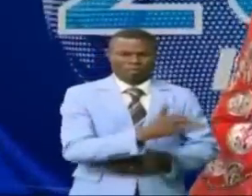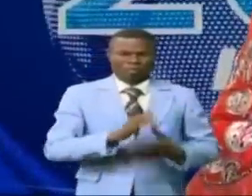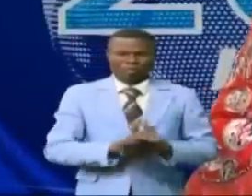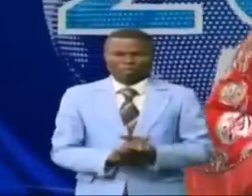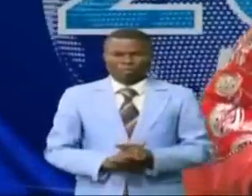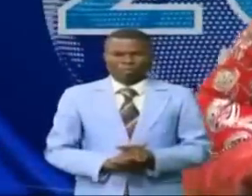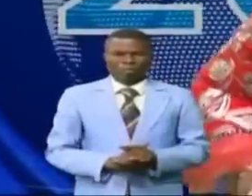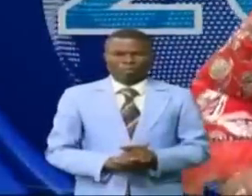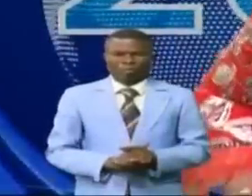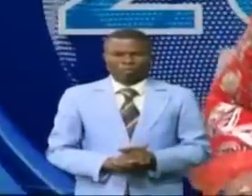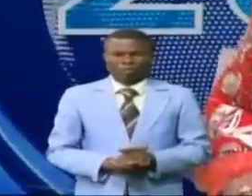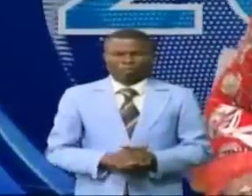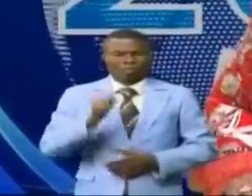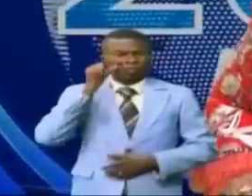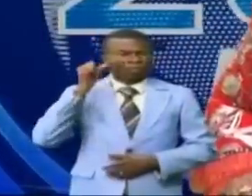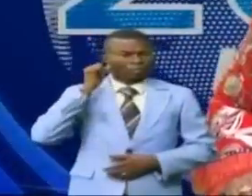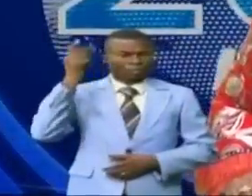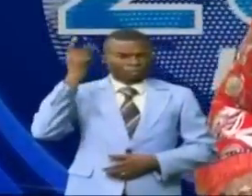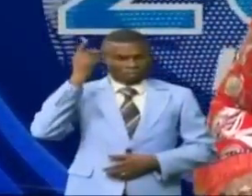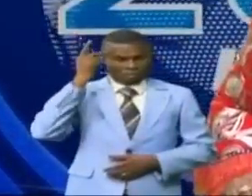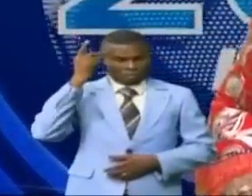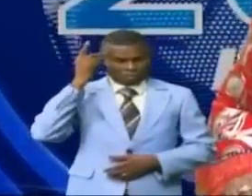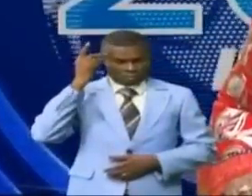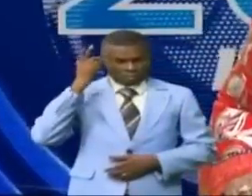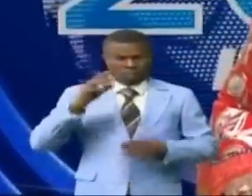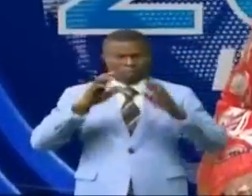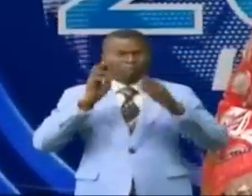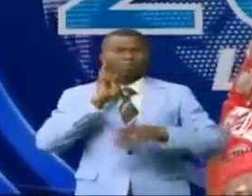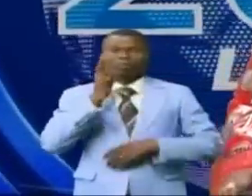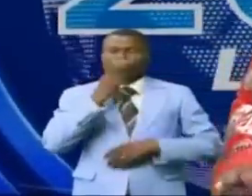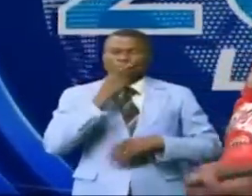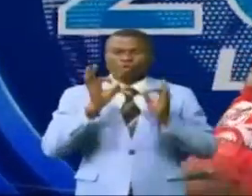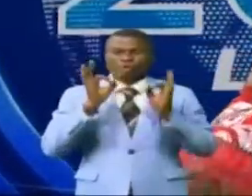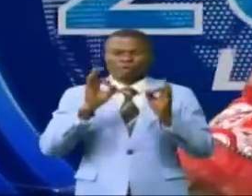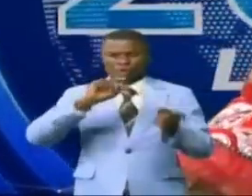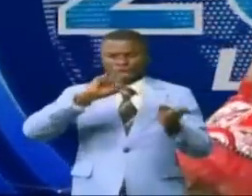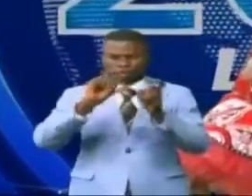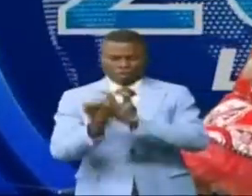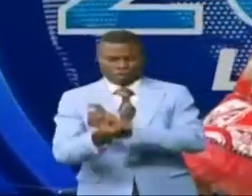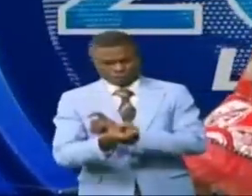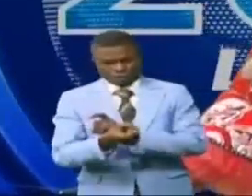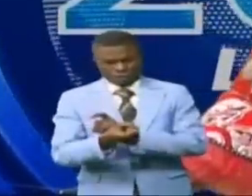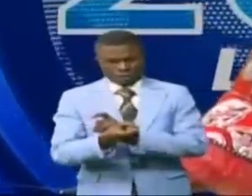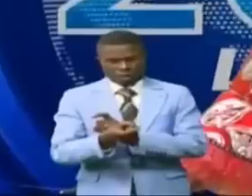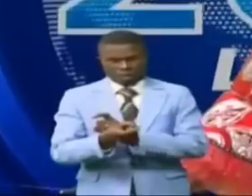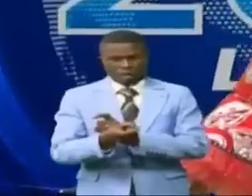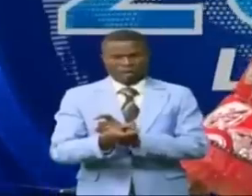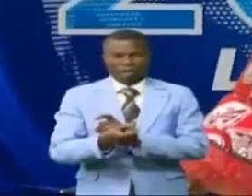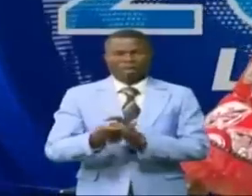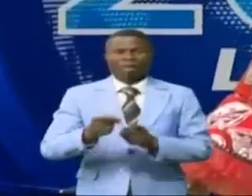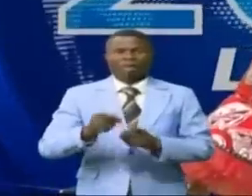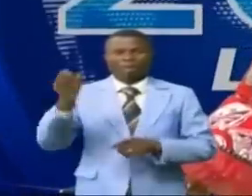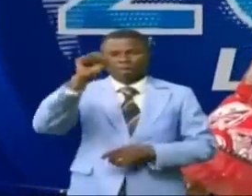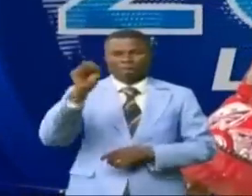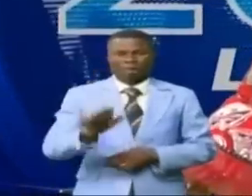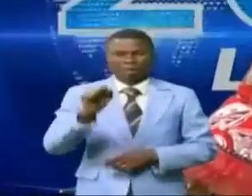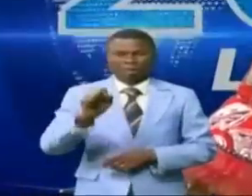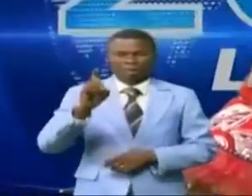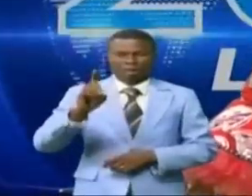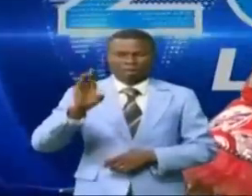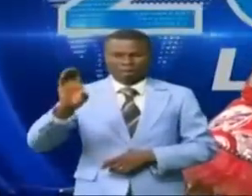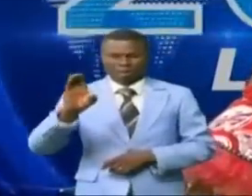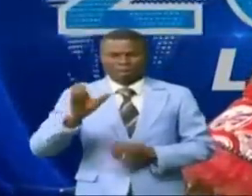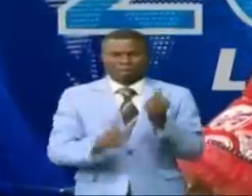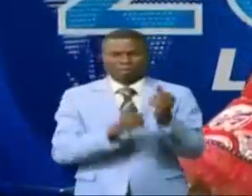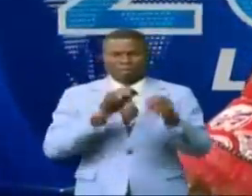Les rideaux sont tombés hier à Kinshasa sur le salon de l'innovation et de la transformation rurale de la SADC. Les participants ont